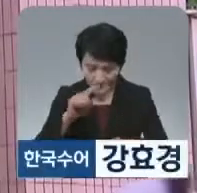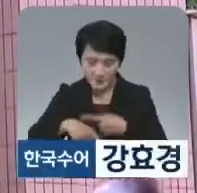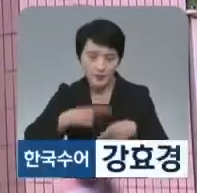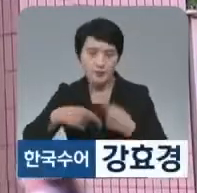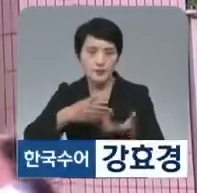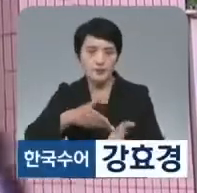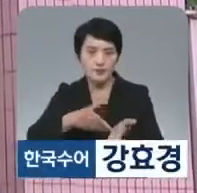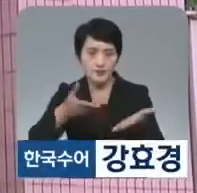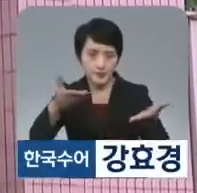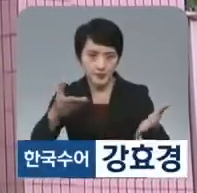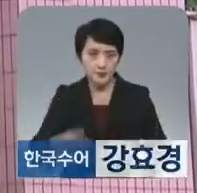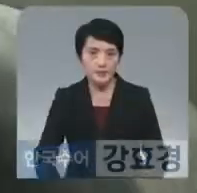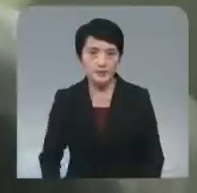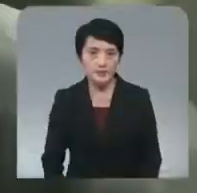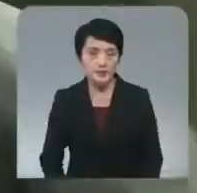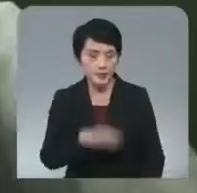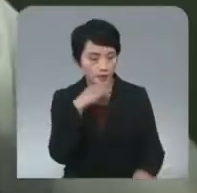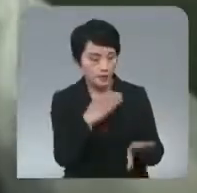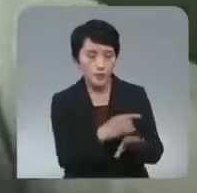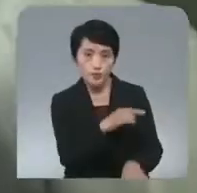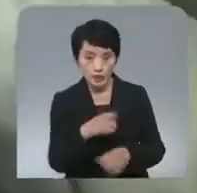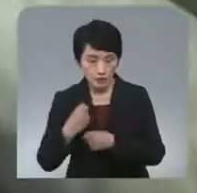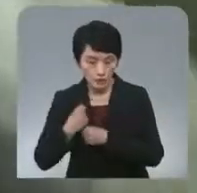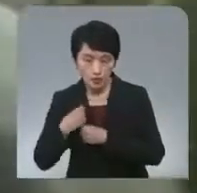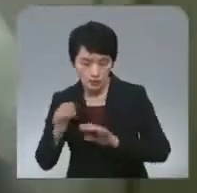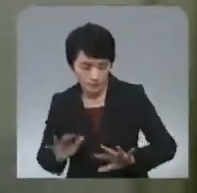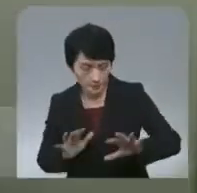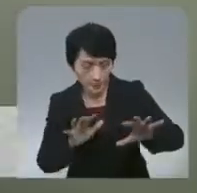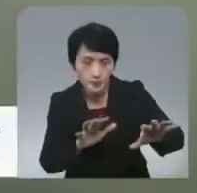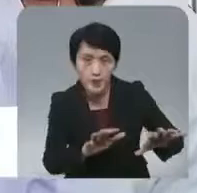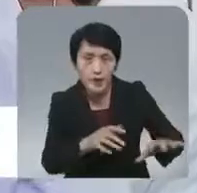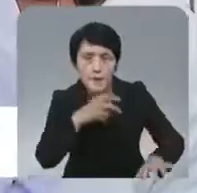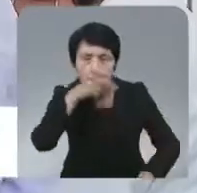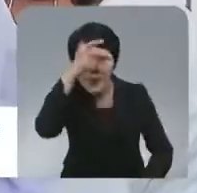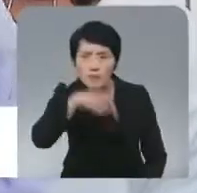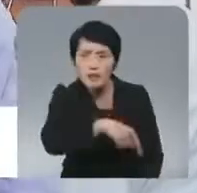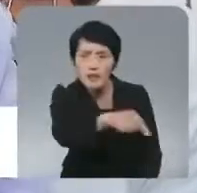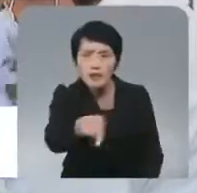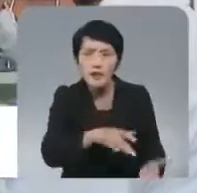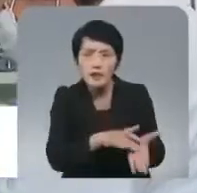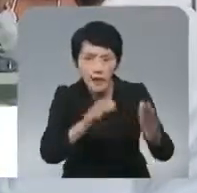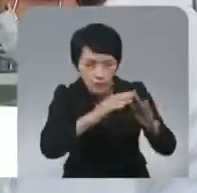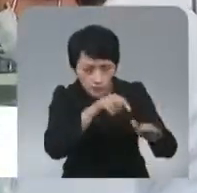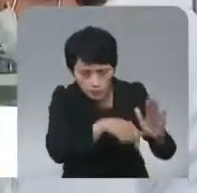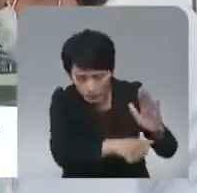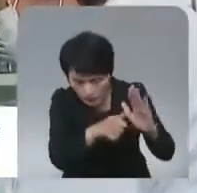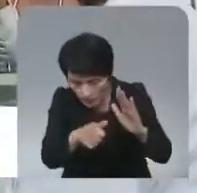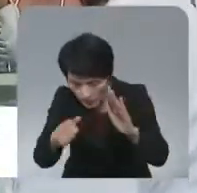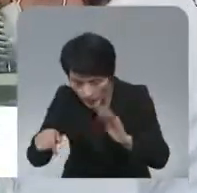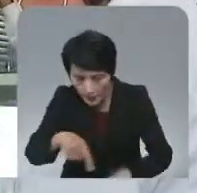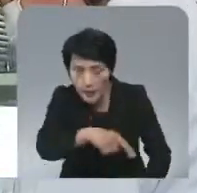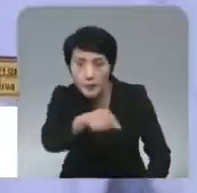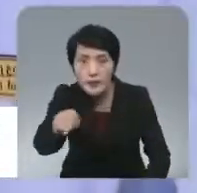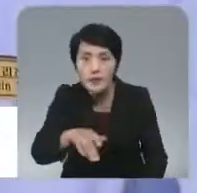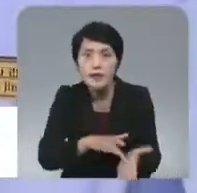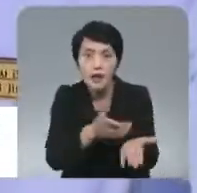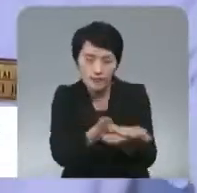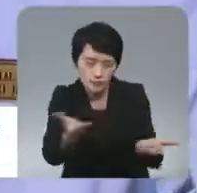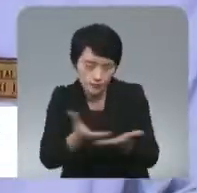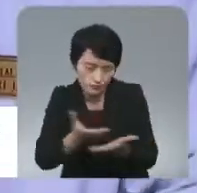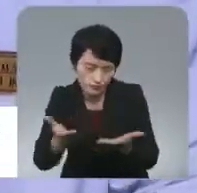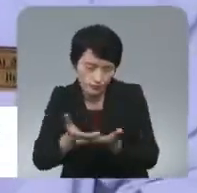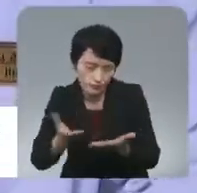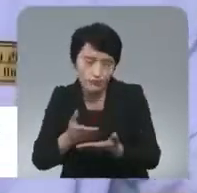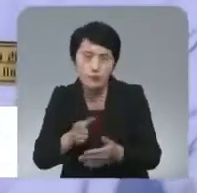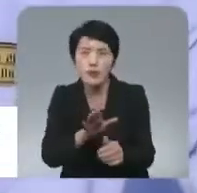北韩在新冠疫情进一步蔓延的情况下，已调派人民军在平壤市内进行医药品供应。据北韩媒